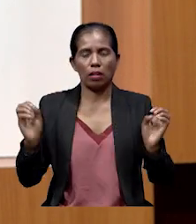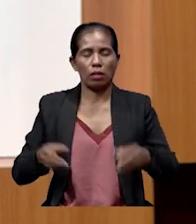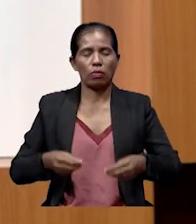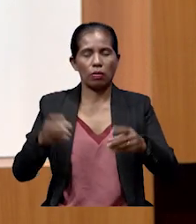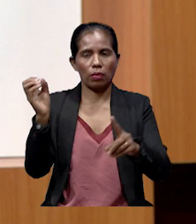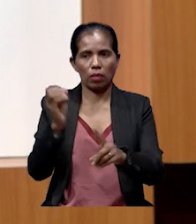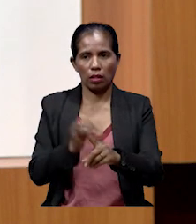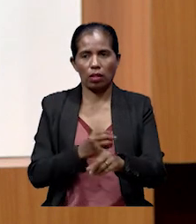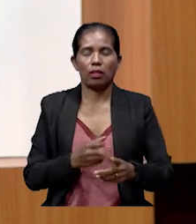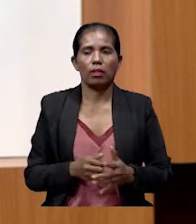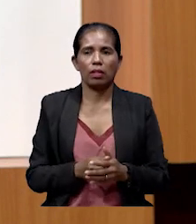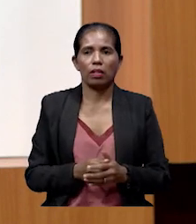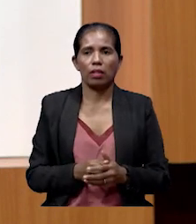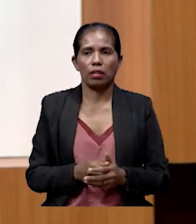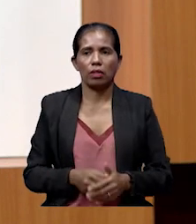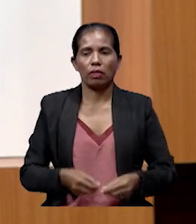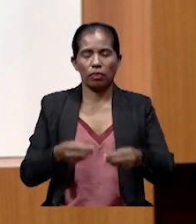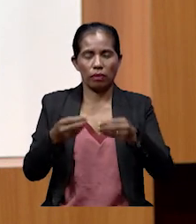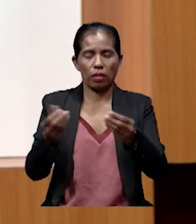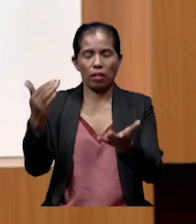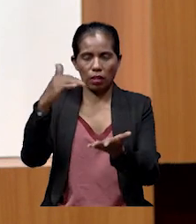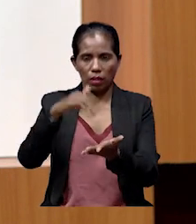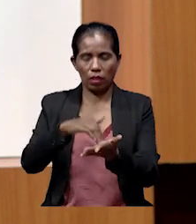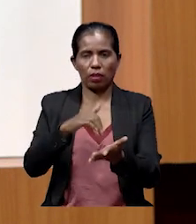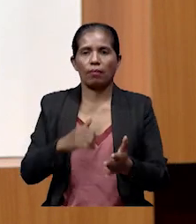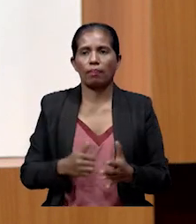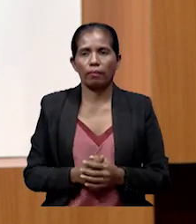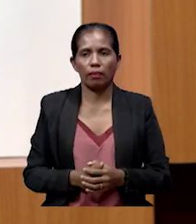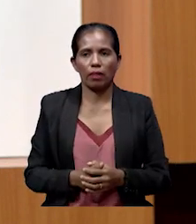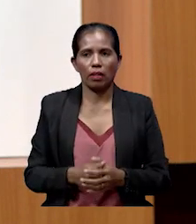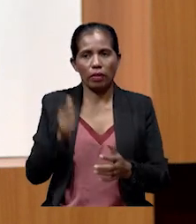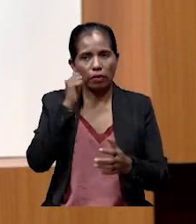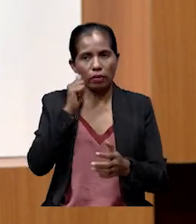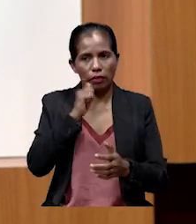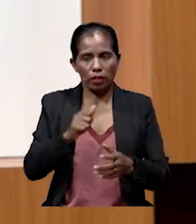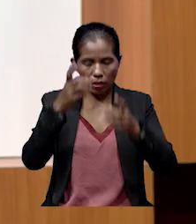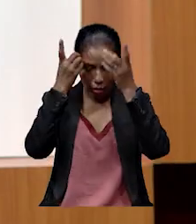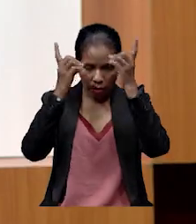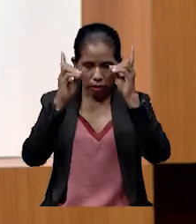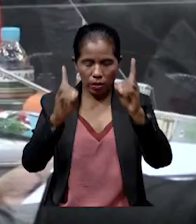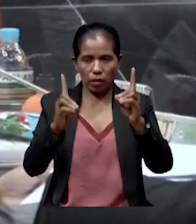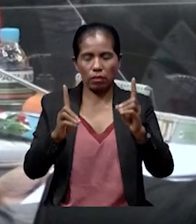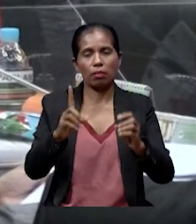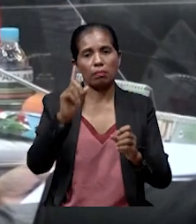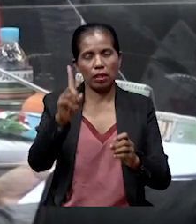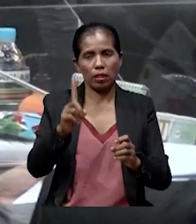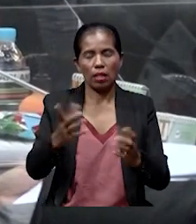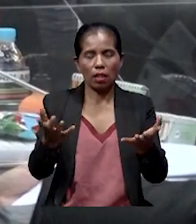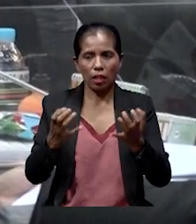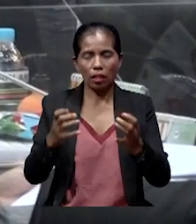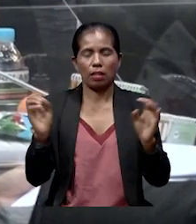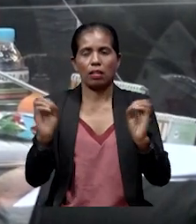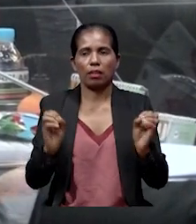mes fo oportunidade dalam rumah fila fali ba iha feto atu foti disam ni hakara kala. Kota